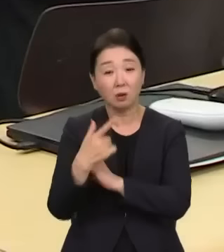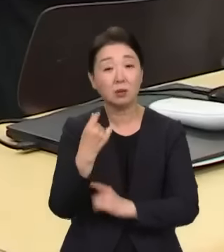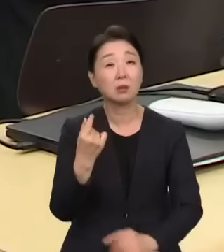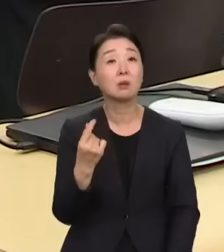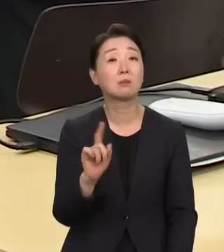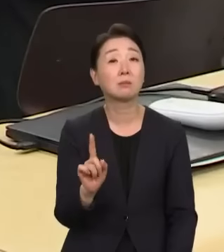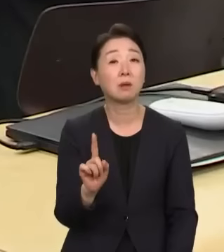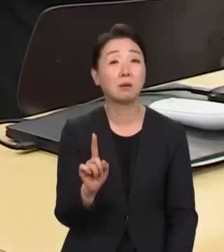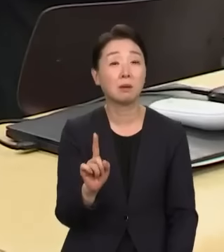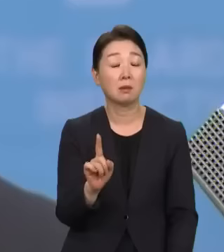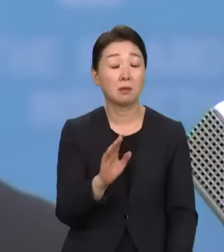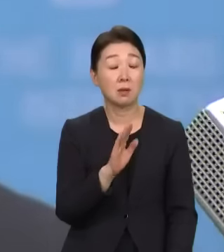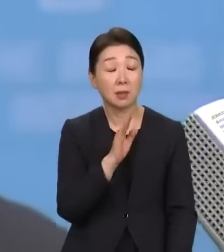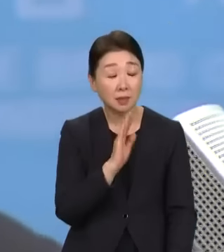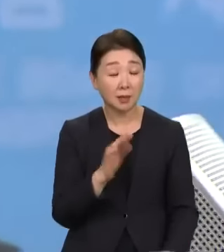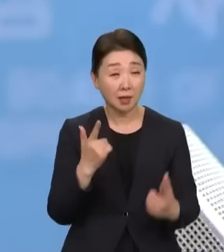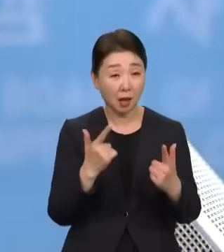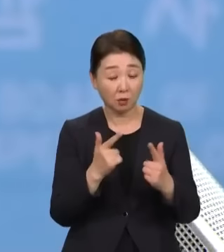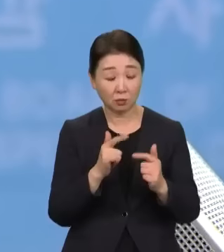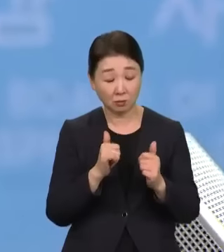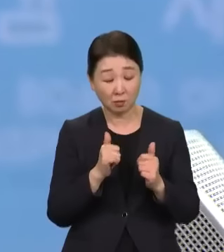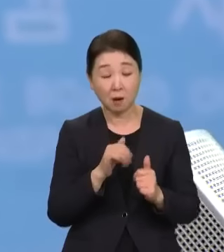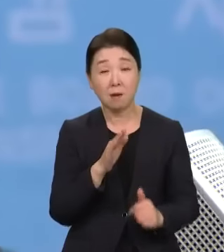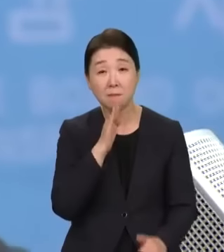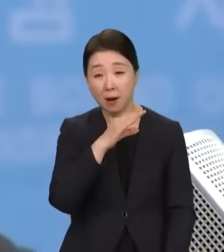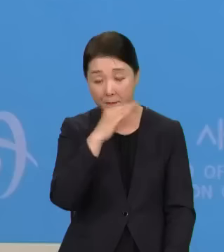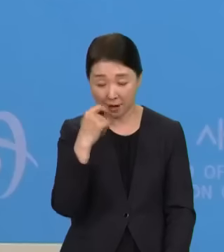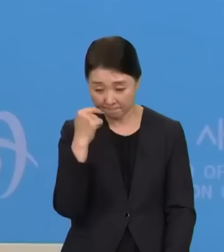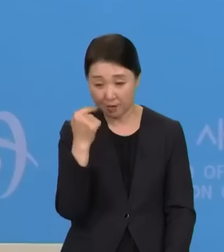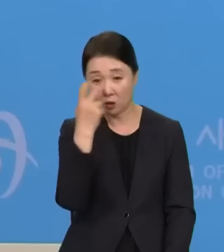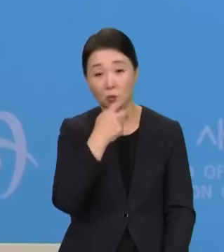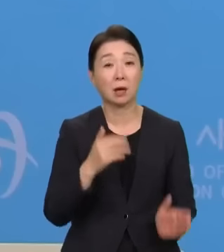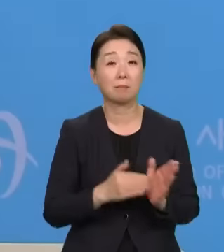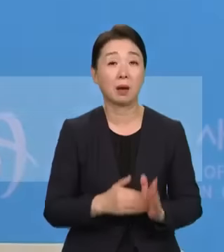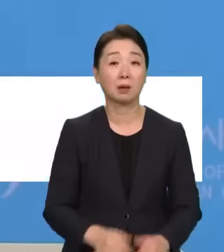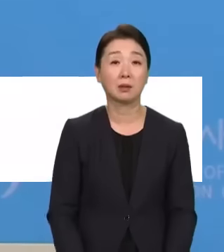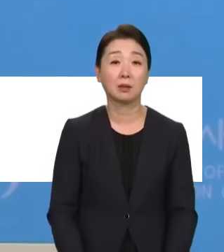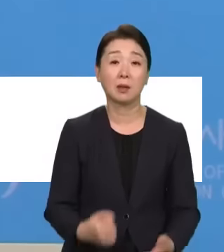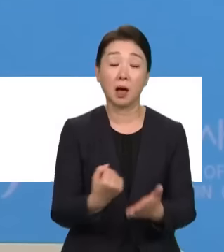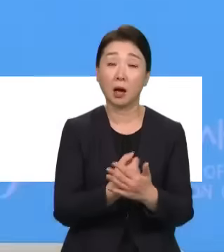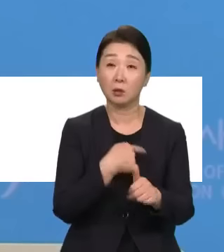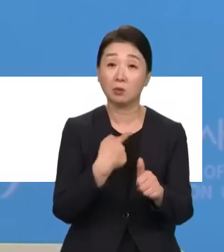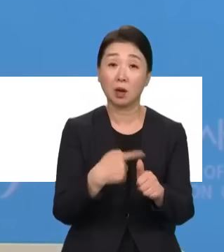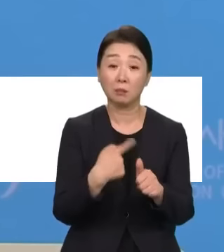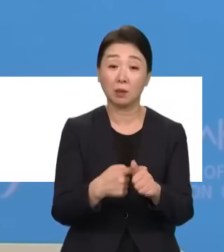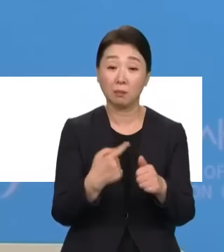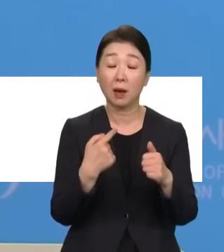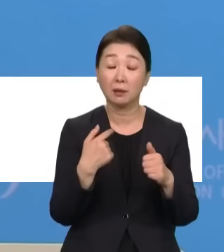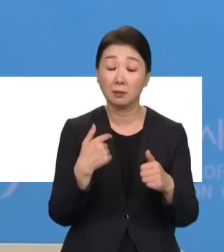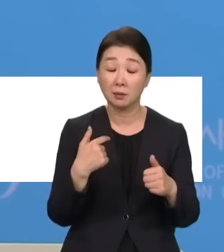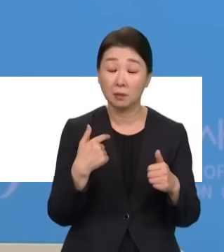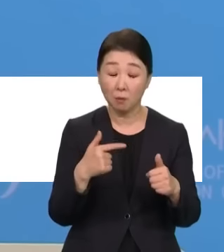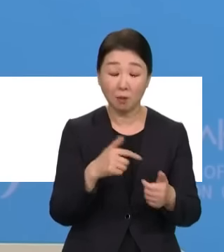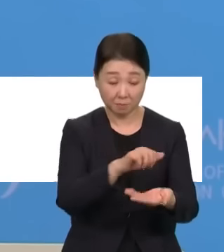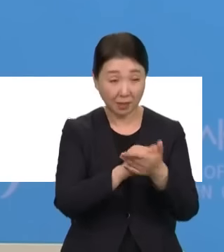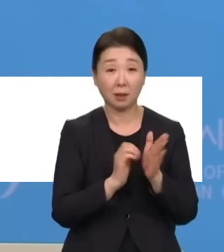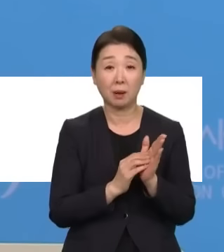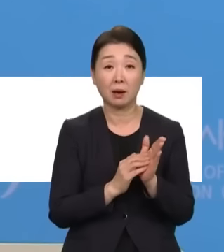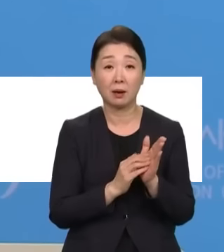대해선 사실관계가 충실히 조사됐다고 주장했습니다. 아쉬움과 비판은 겸허히